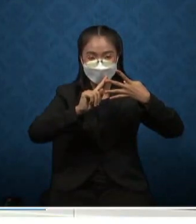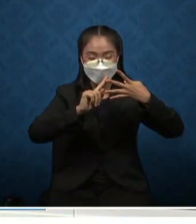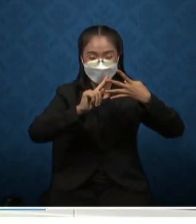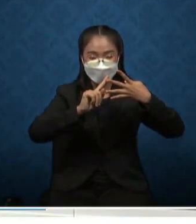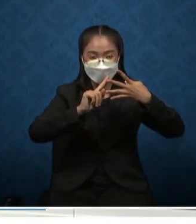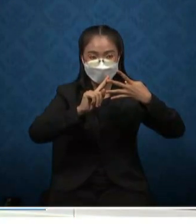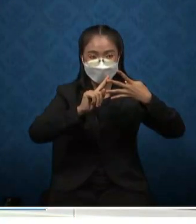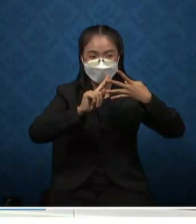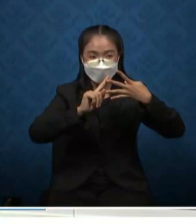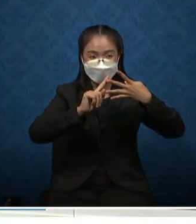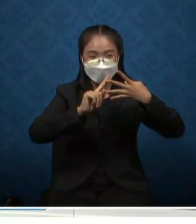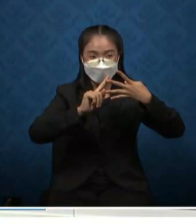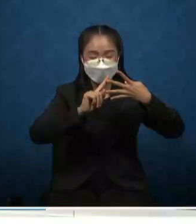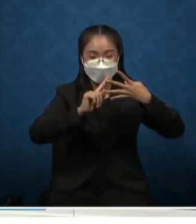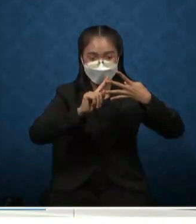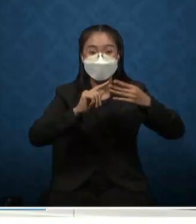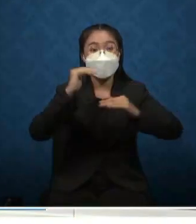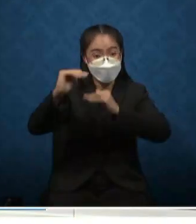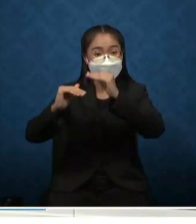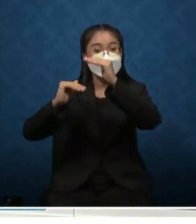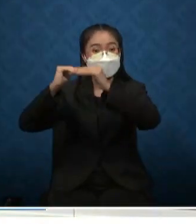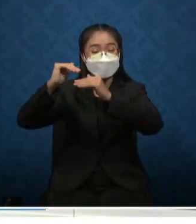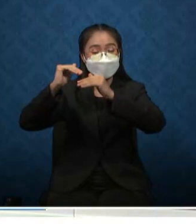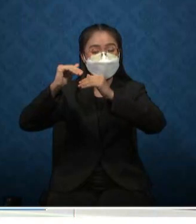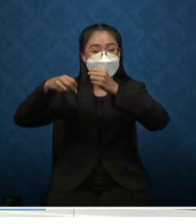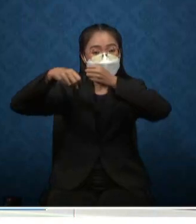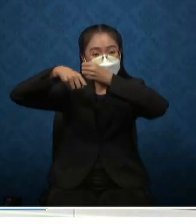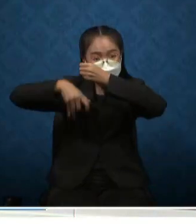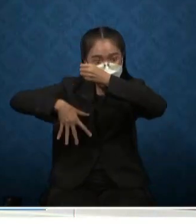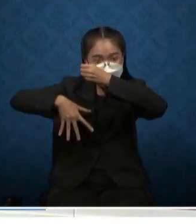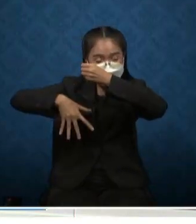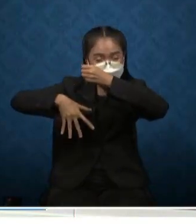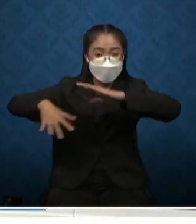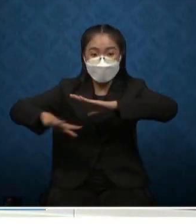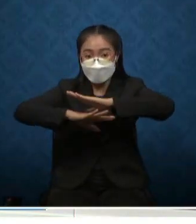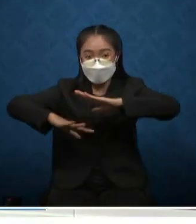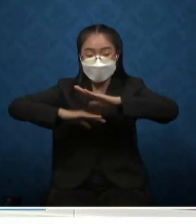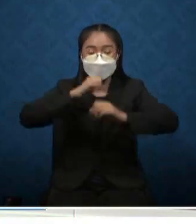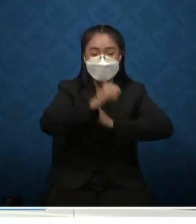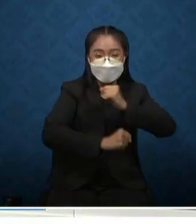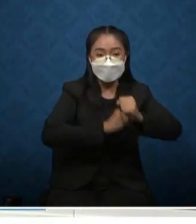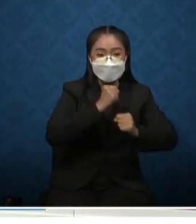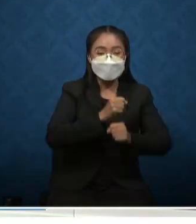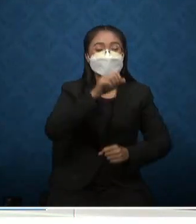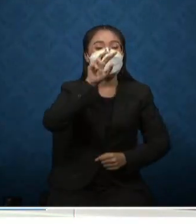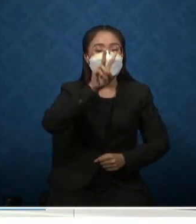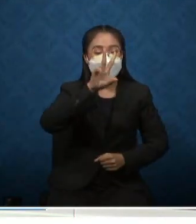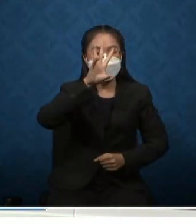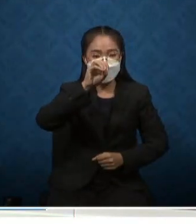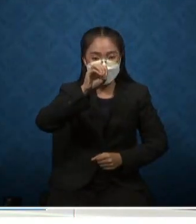เป็นการพัฒนาโครงสร้างพื้นฐานครอบคลุมช่วงปี2555ถึงปี